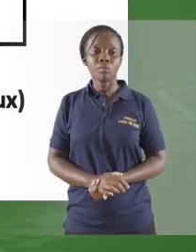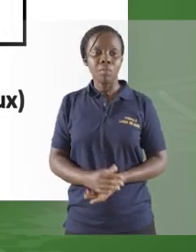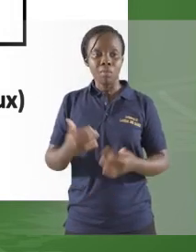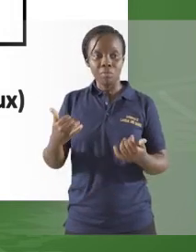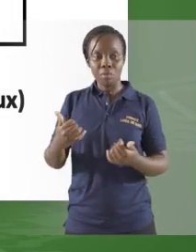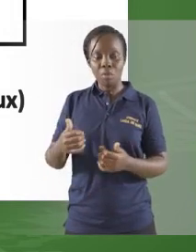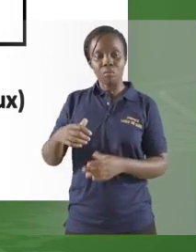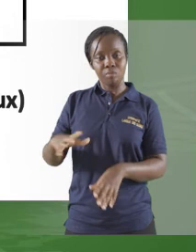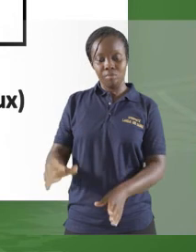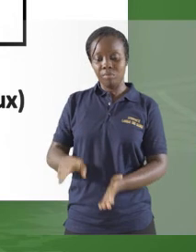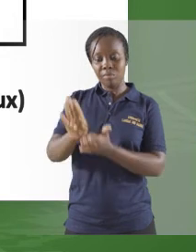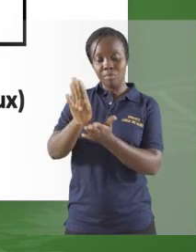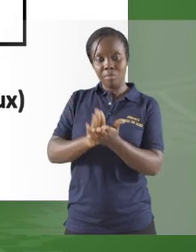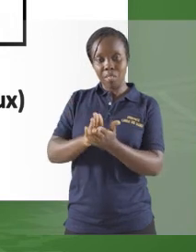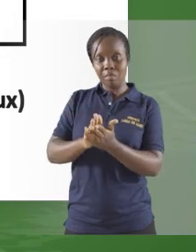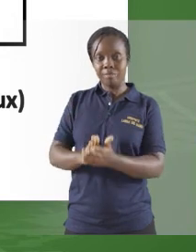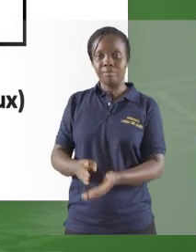donne comme bilan